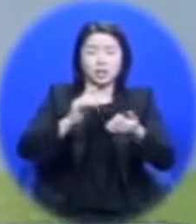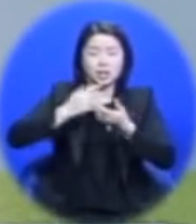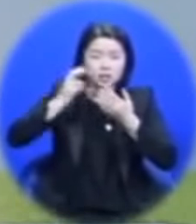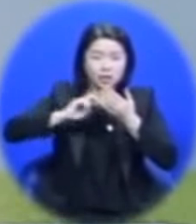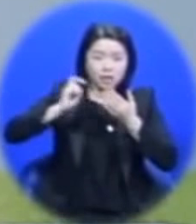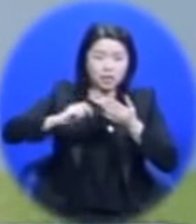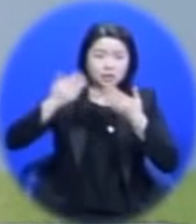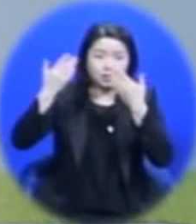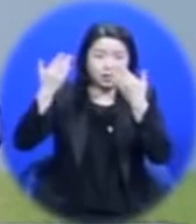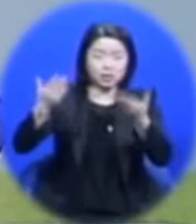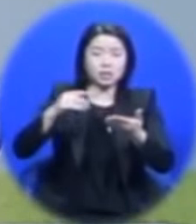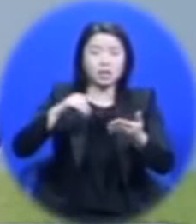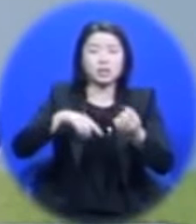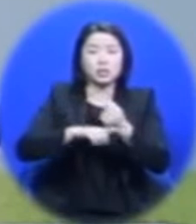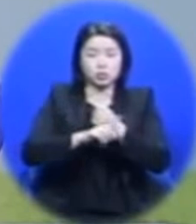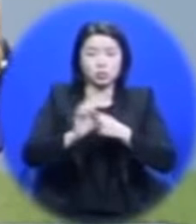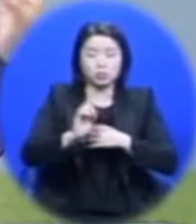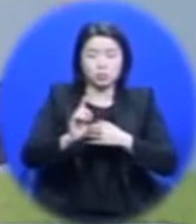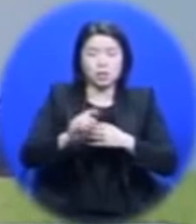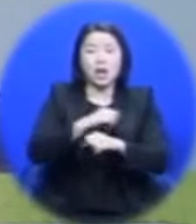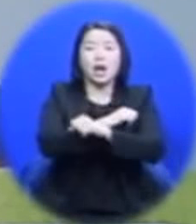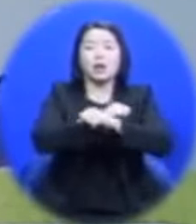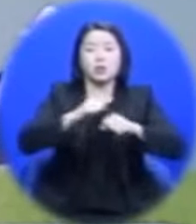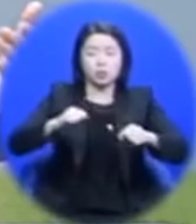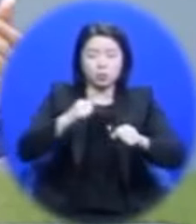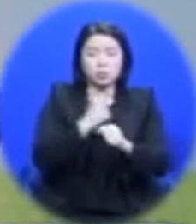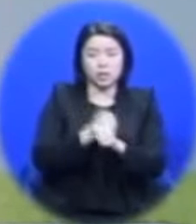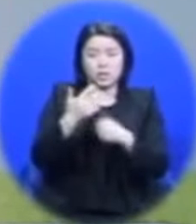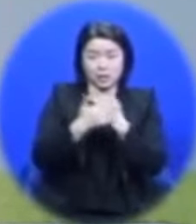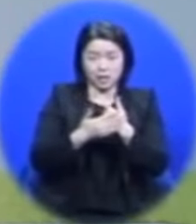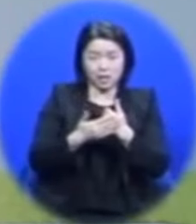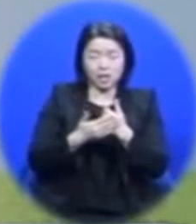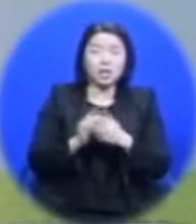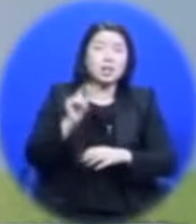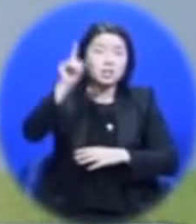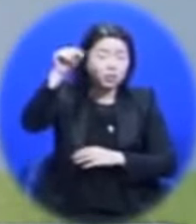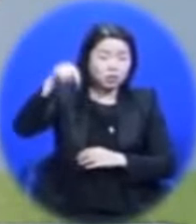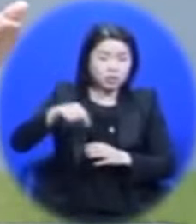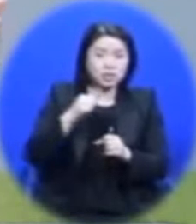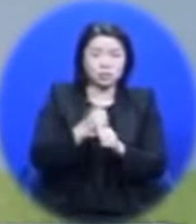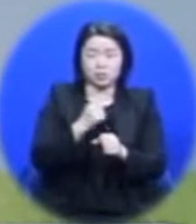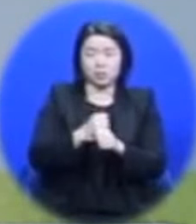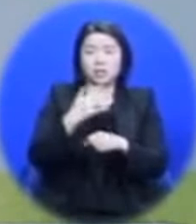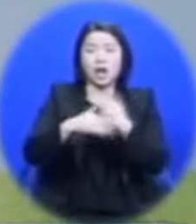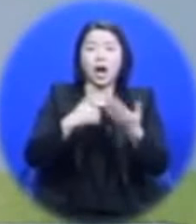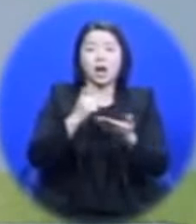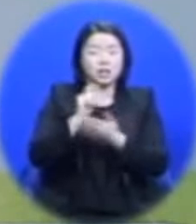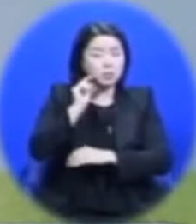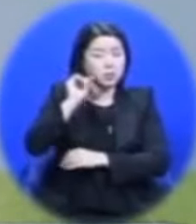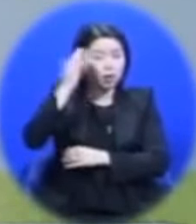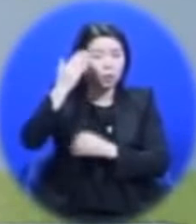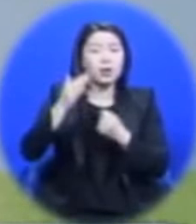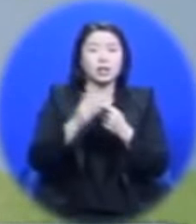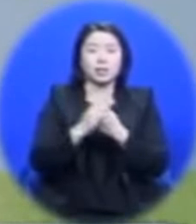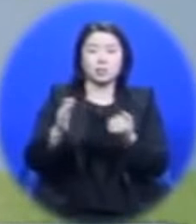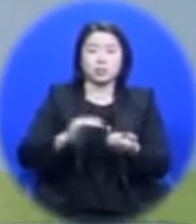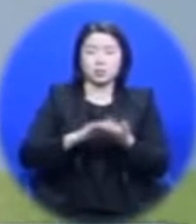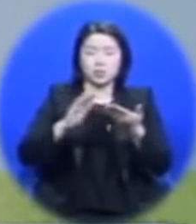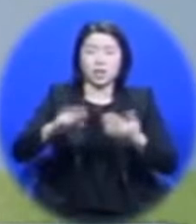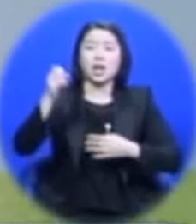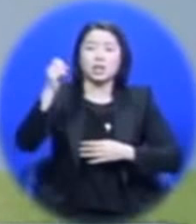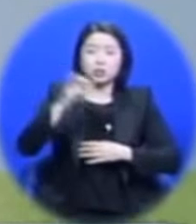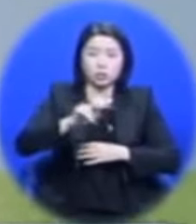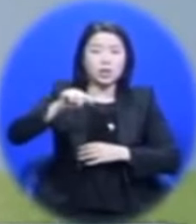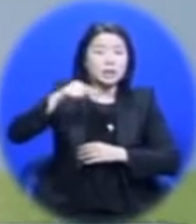것은 바로 용서하시는 은혜, 천지를 창조하신 하나님의 영광 때문입니다. 그리고